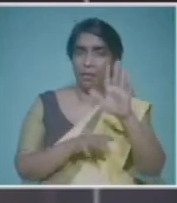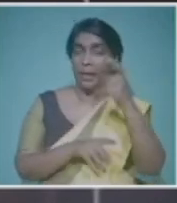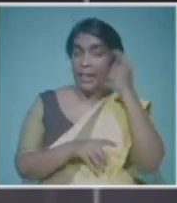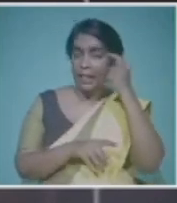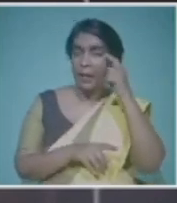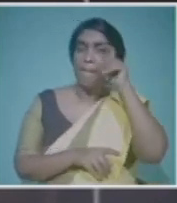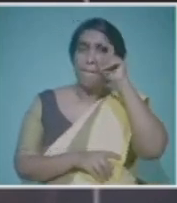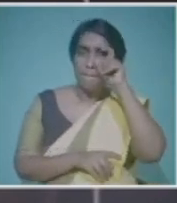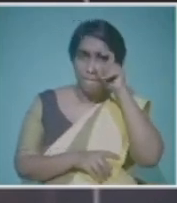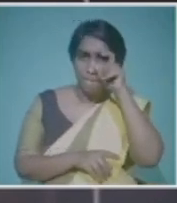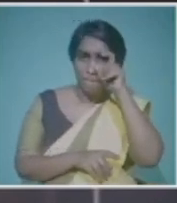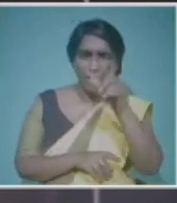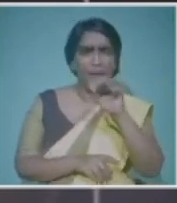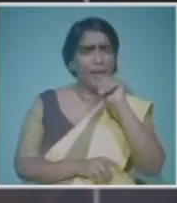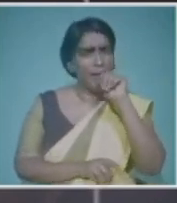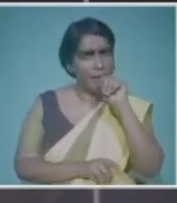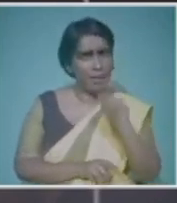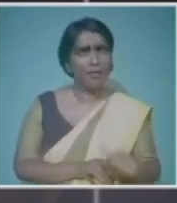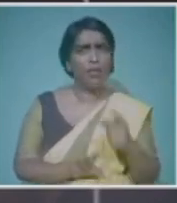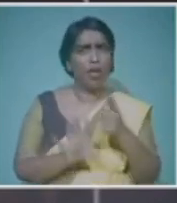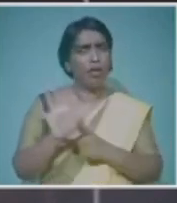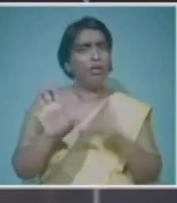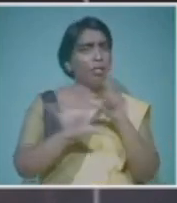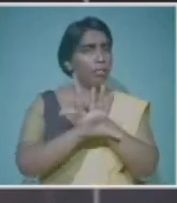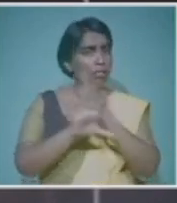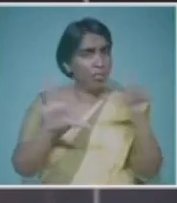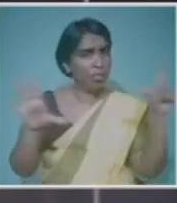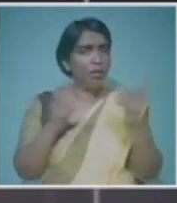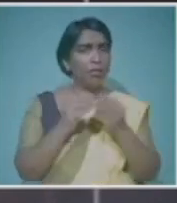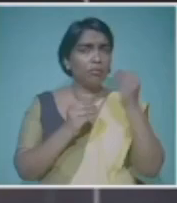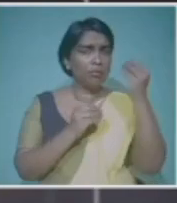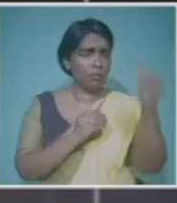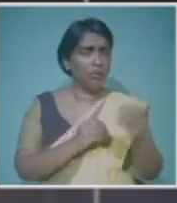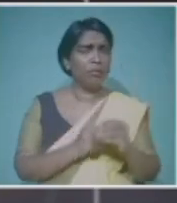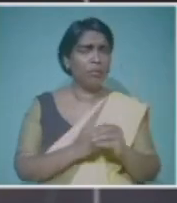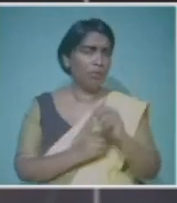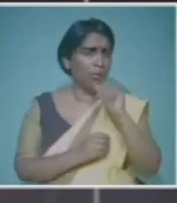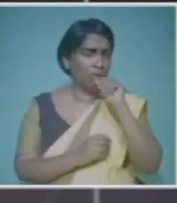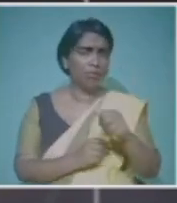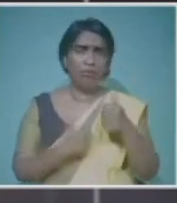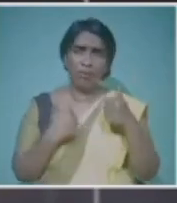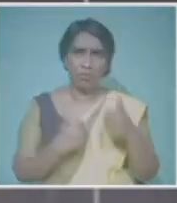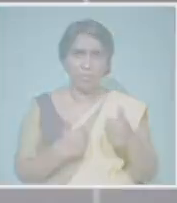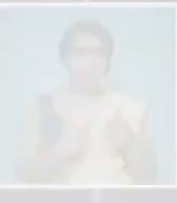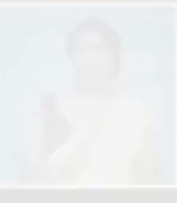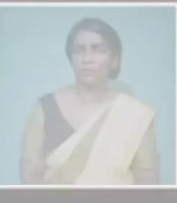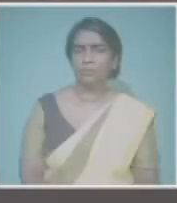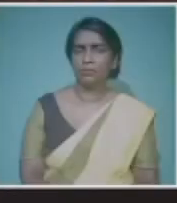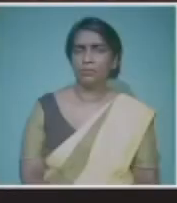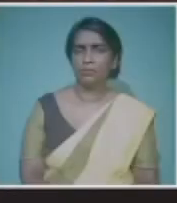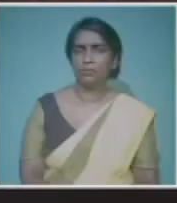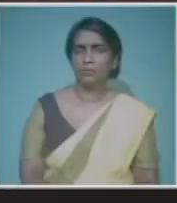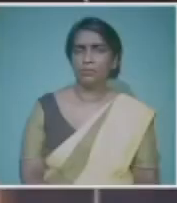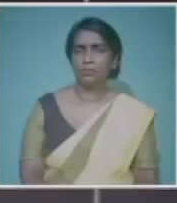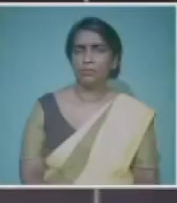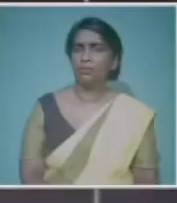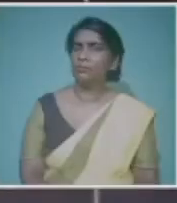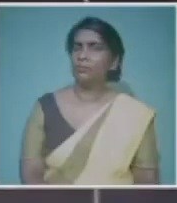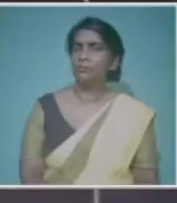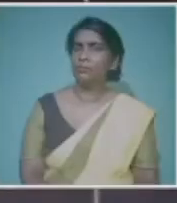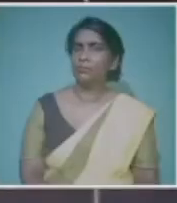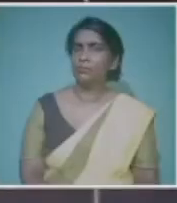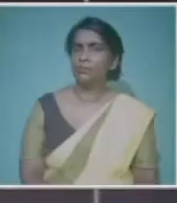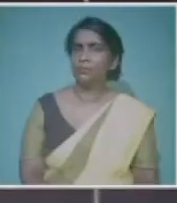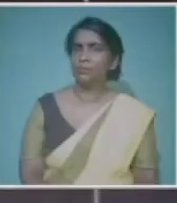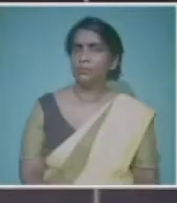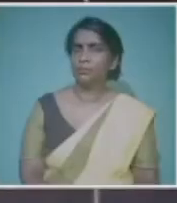කරලා බලන්න ඇත්ත වශයෙන්ම අවුරුදු 17ක් දෙන එකට ලොජික් එකක් තියෙනවද කියලා. හරි බොහොම ස්තුතියි ඒක. හැබැයි මට අර